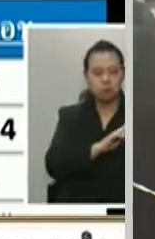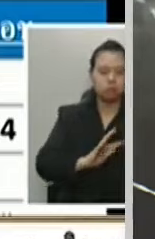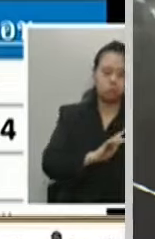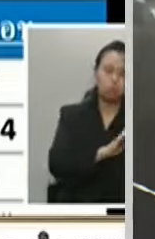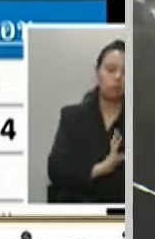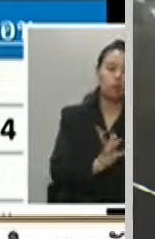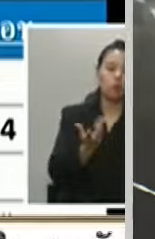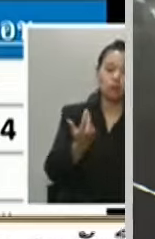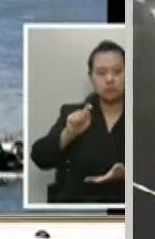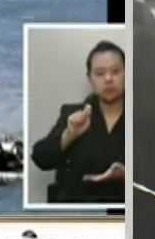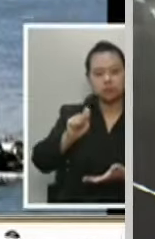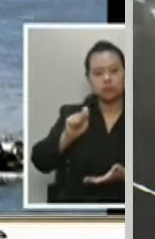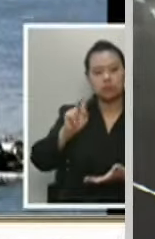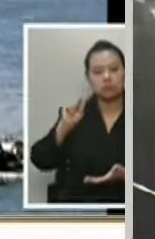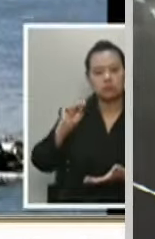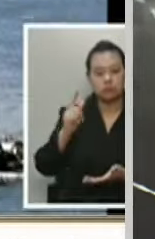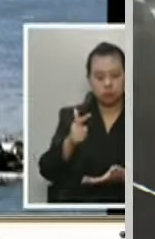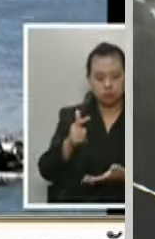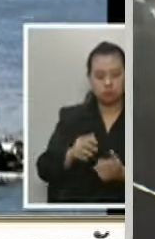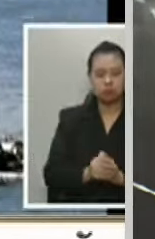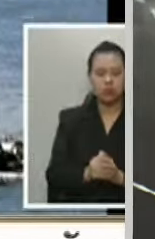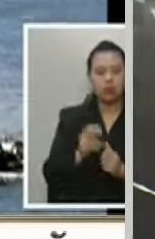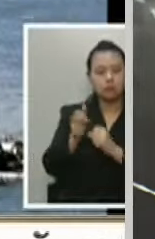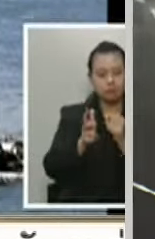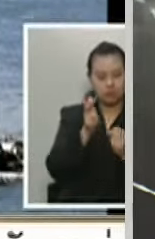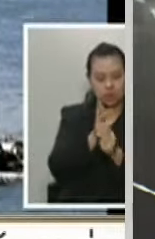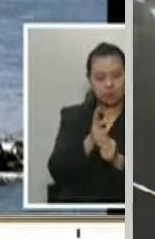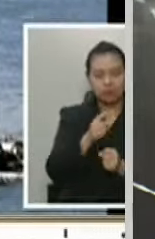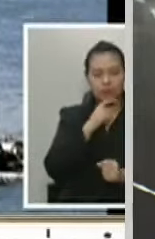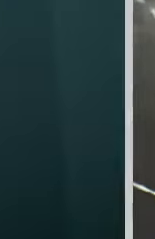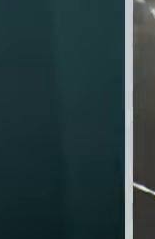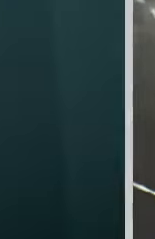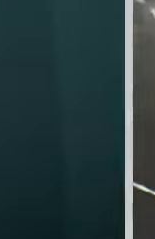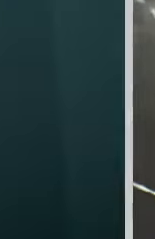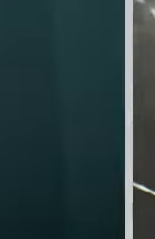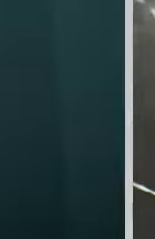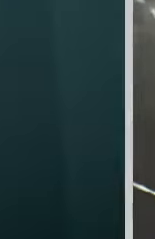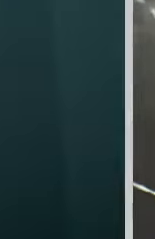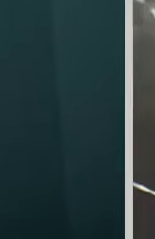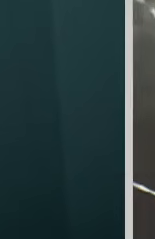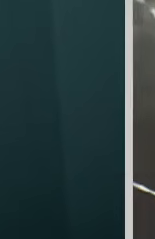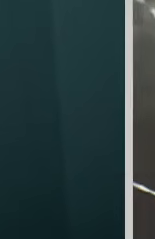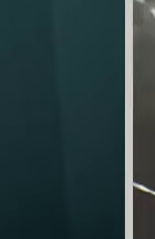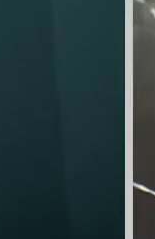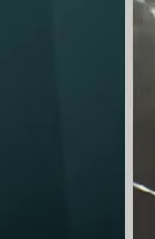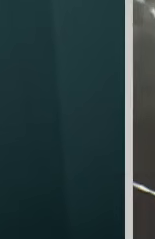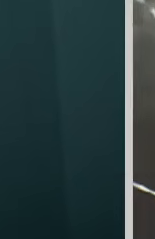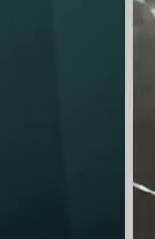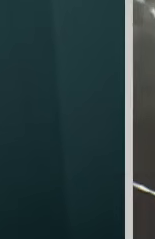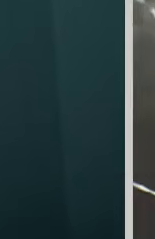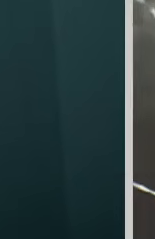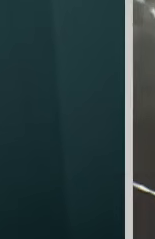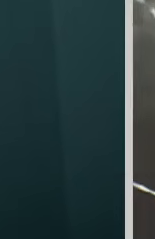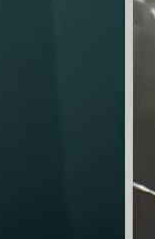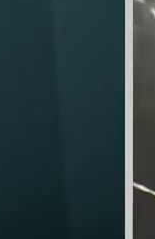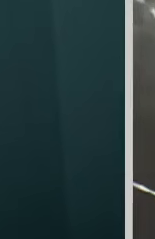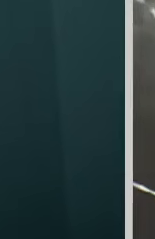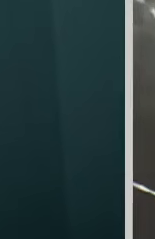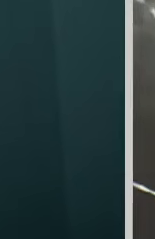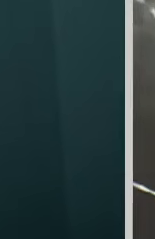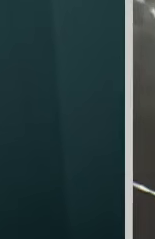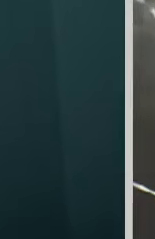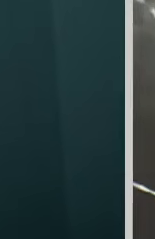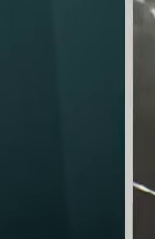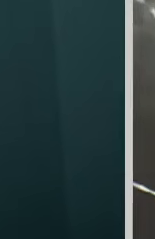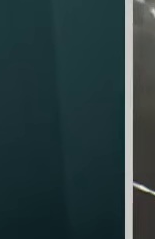ง่ายๆแล้วก็ขีดได้เห็นเลยว่าแลนด์ brdอยู่ตรงไหนมันเชื่อม 2ฝั่งทะเลยังไงแล้วคุณคุณก็คือผู้บริหารนานาชาติเนี่ยอืจะได้